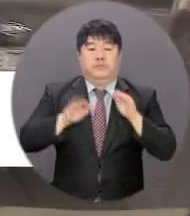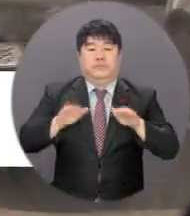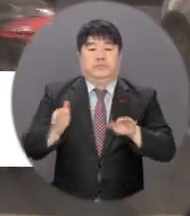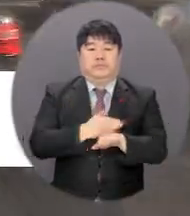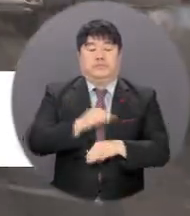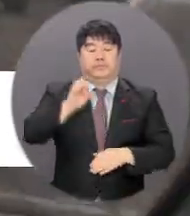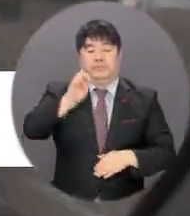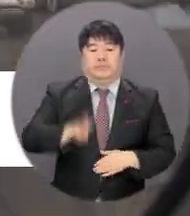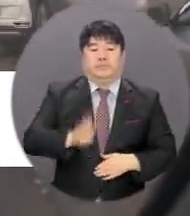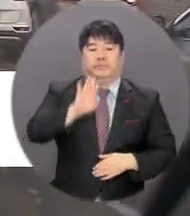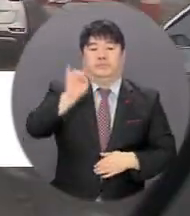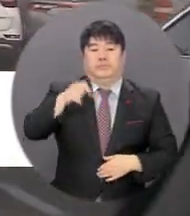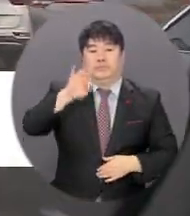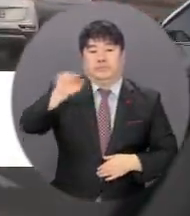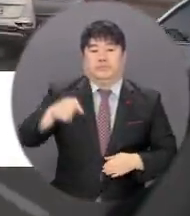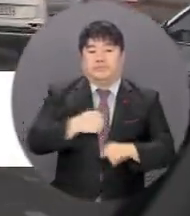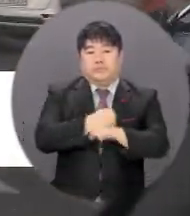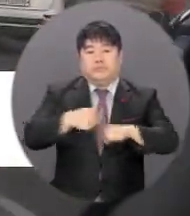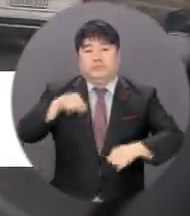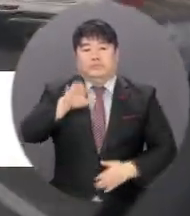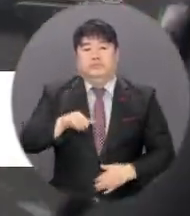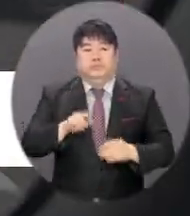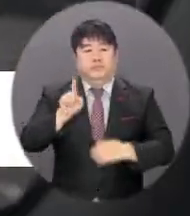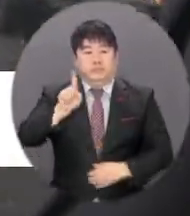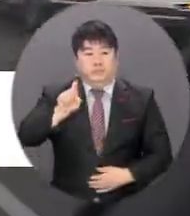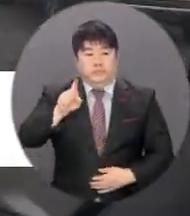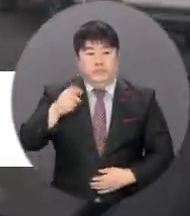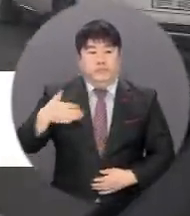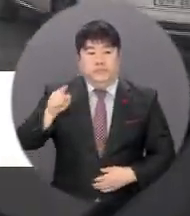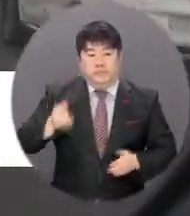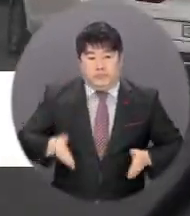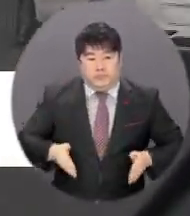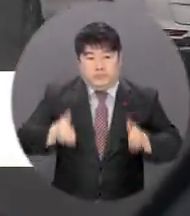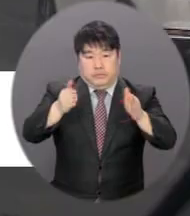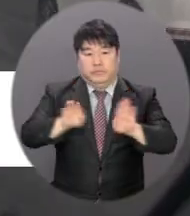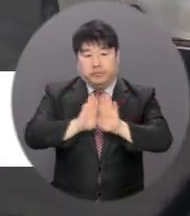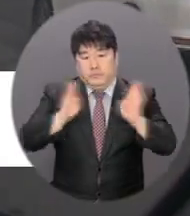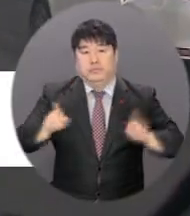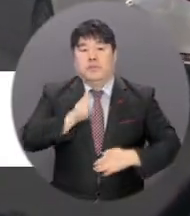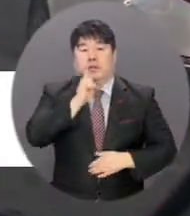광주 백운광장 일대 11차선 도로를 개통했다고 밝혔습니다.